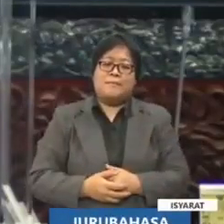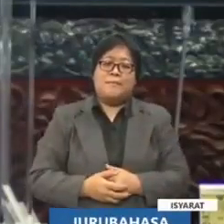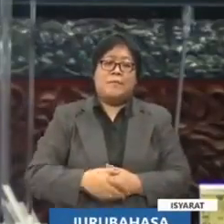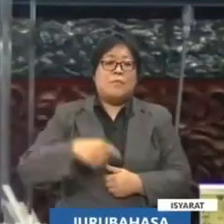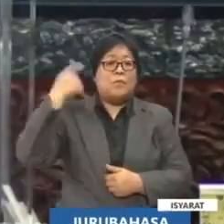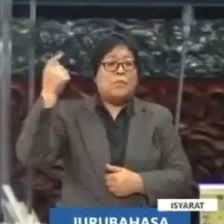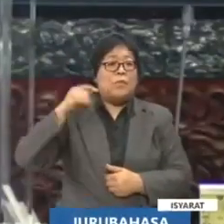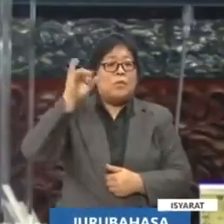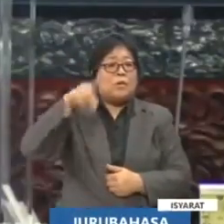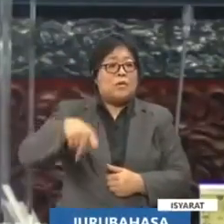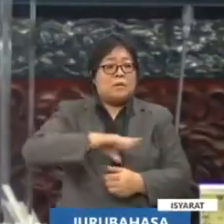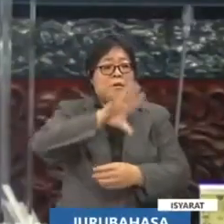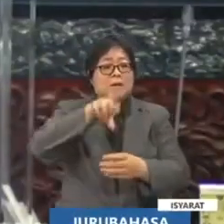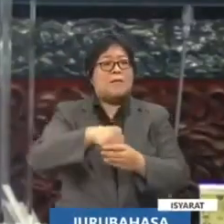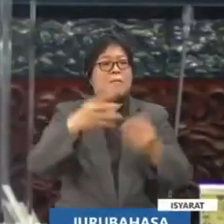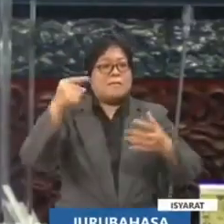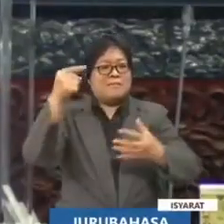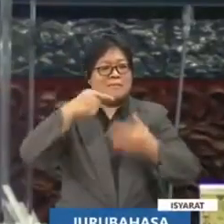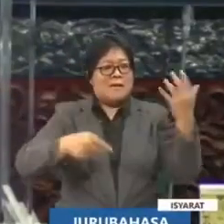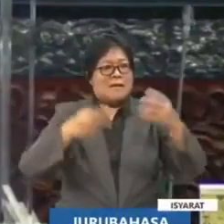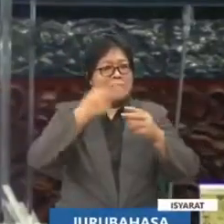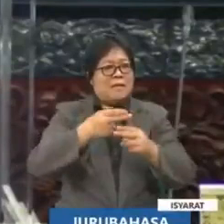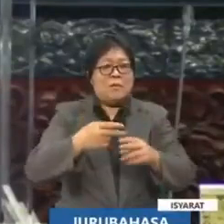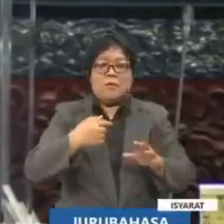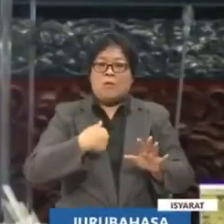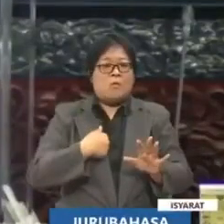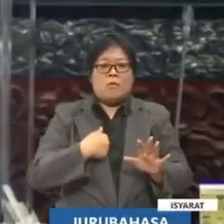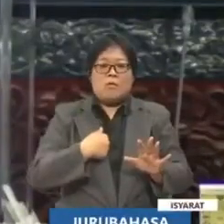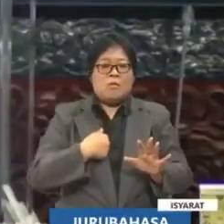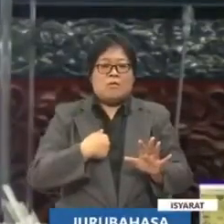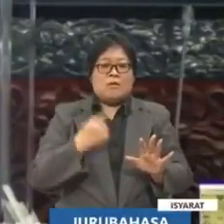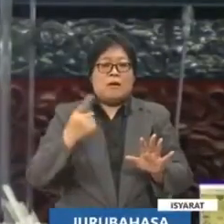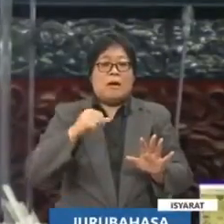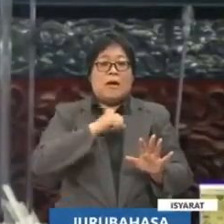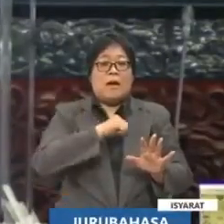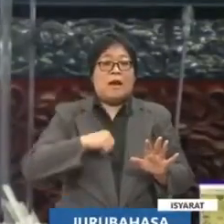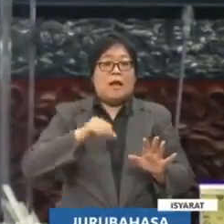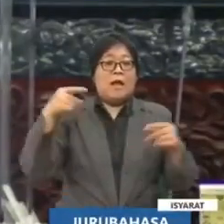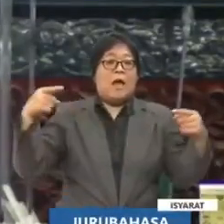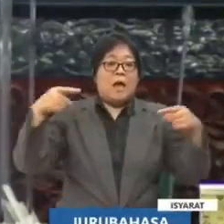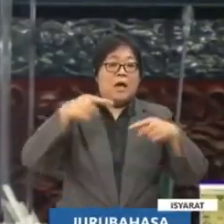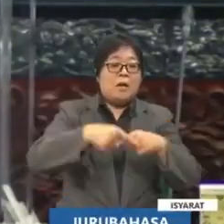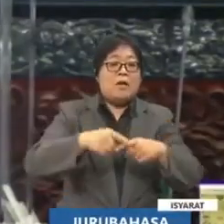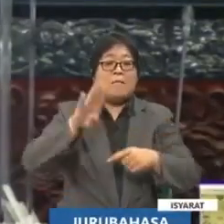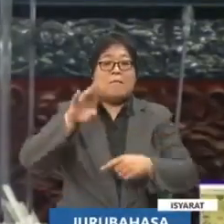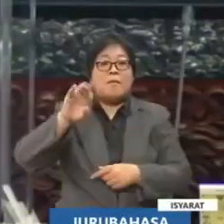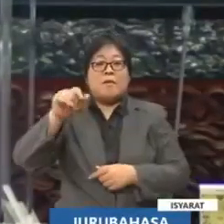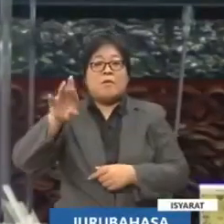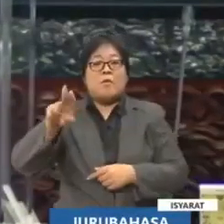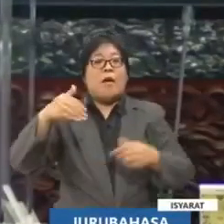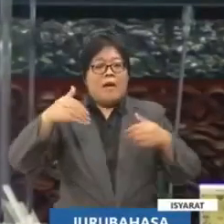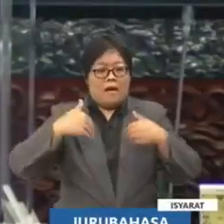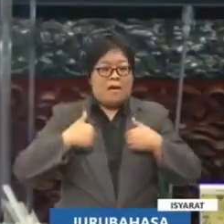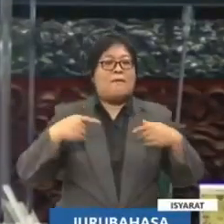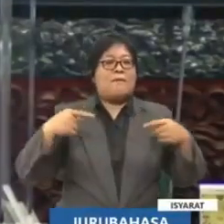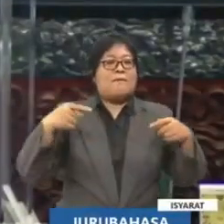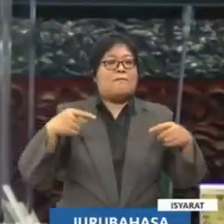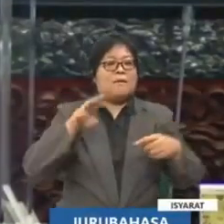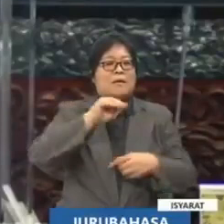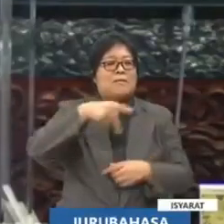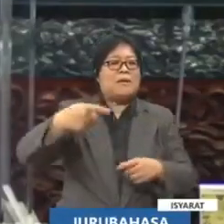Yang betul, ia melibatkan banyak nama. Saya bukan sebut ahli parlimen UMNO atau Bersatu, saya juga sebut ahli parlimen